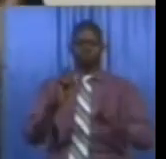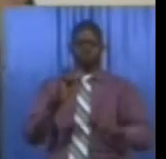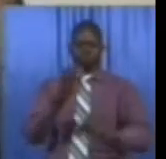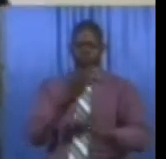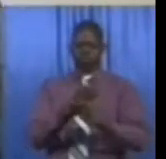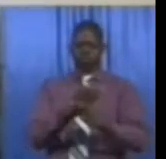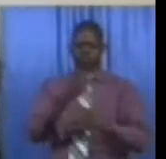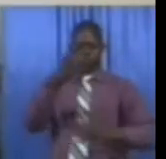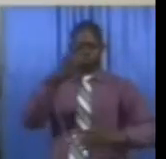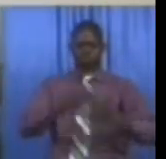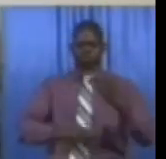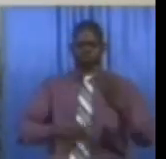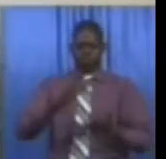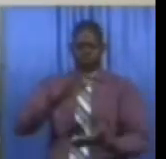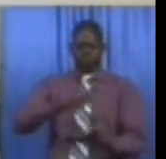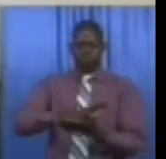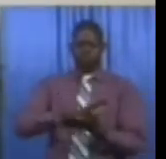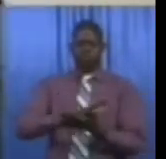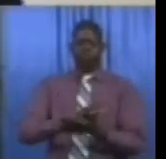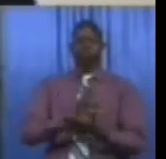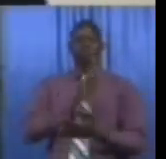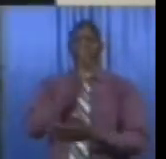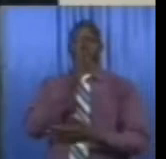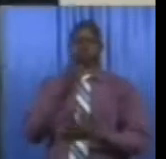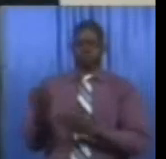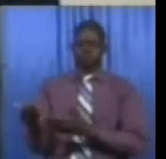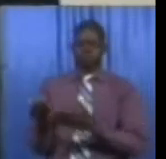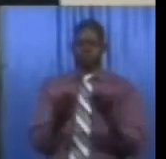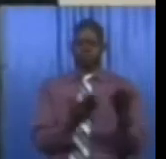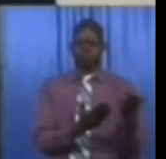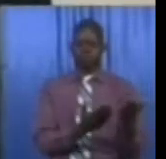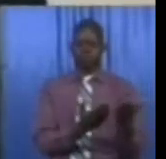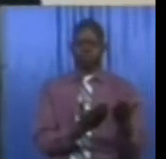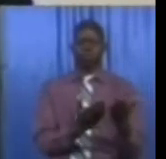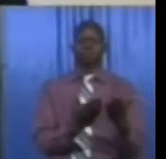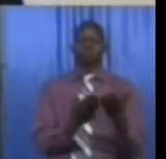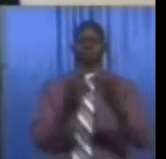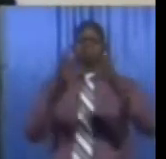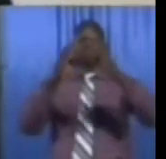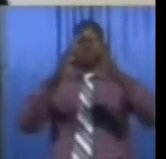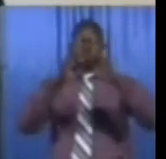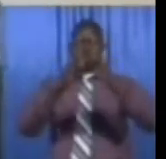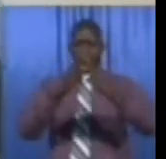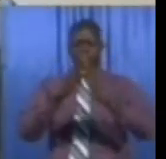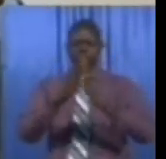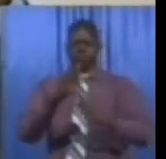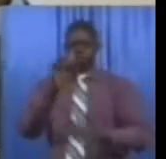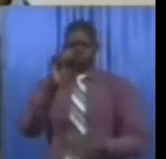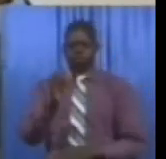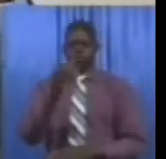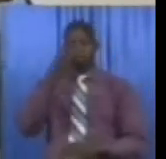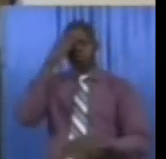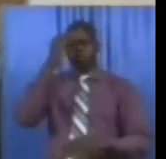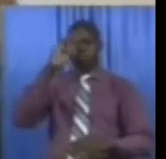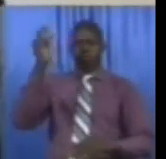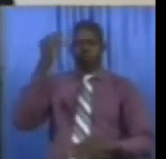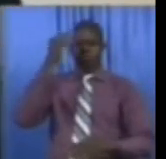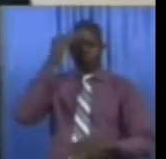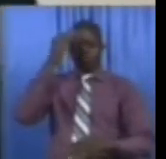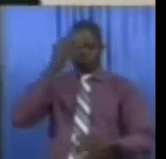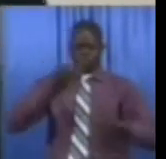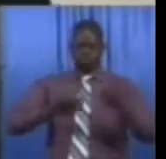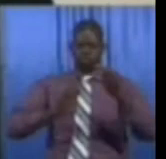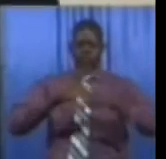Donc le dossier sera renvoyé à la commune de Ouagadougou Parce que le ministère juge